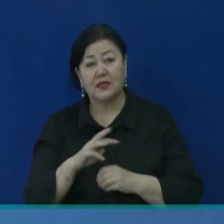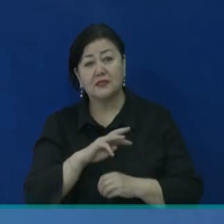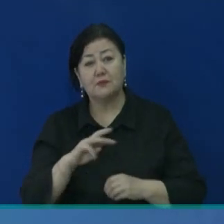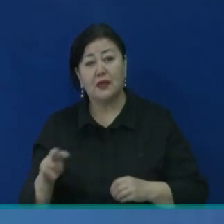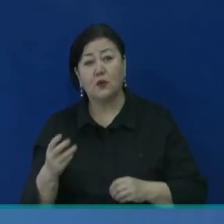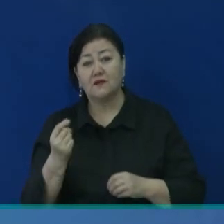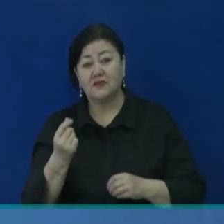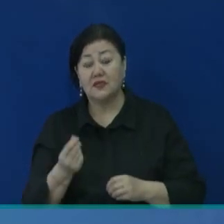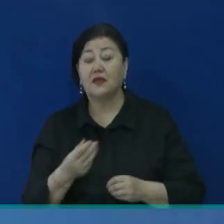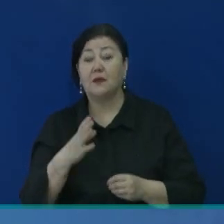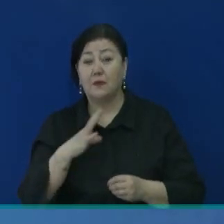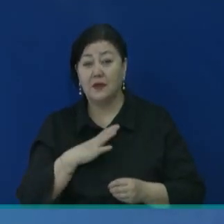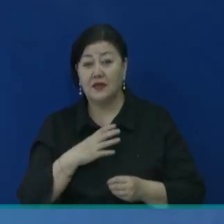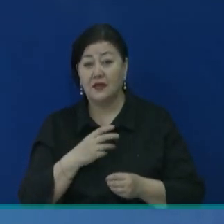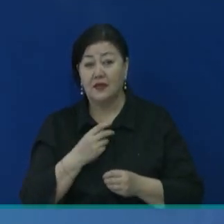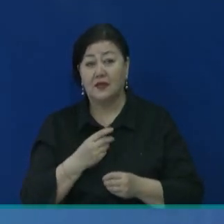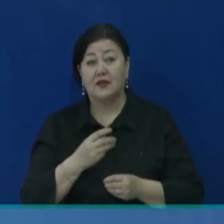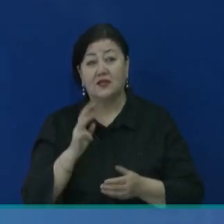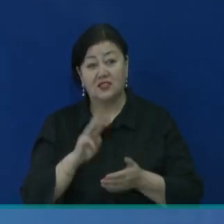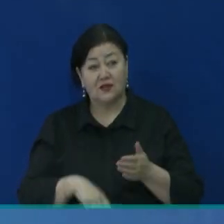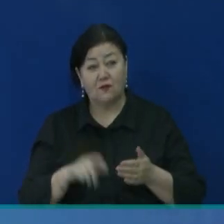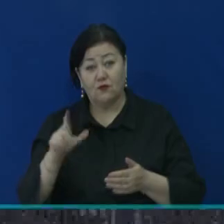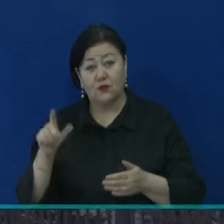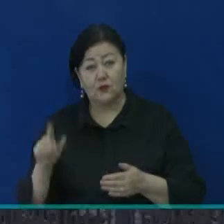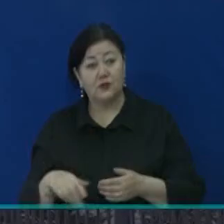теңгеден асады. Толығырақ келесі бейнематериалда.